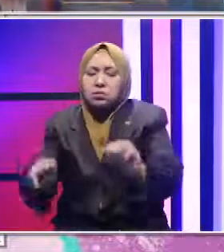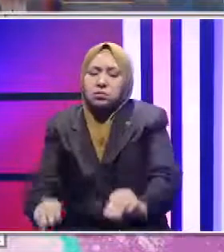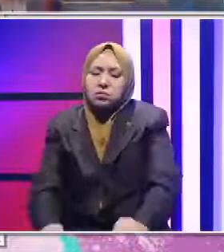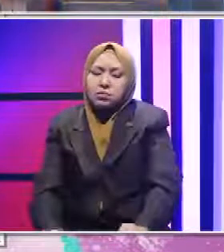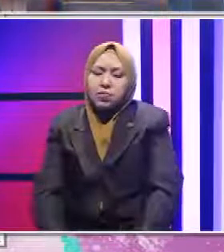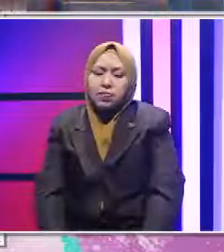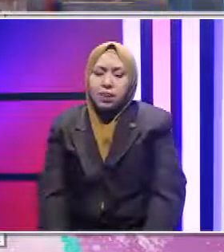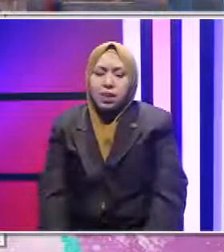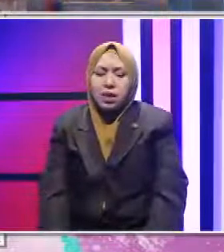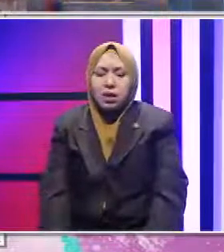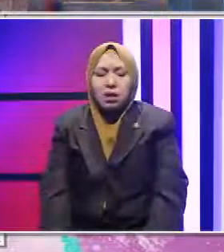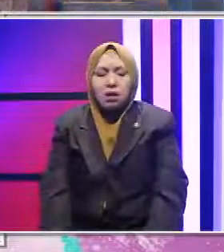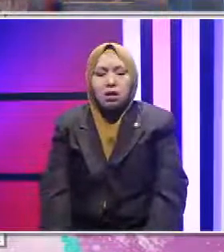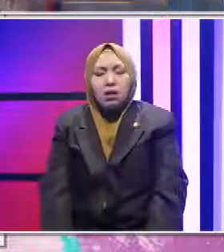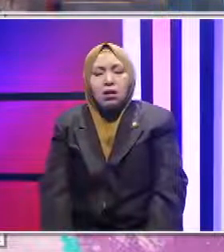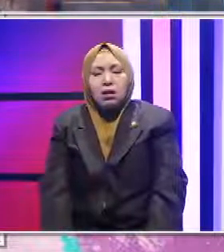ركبك